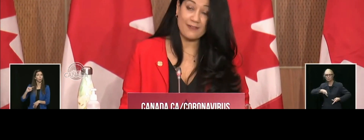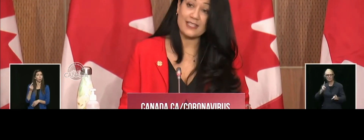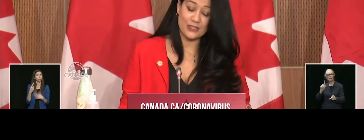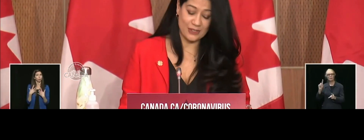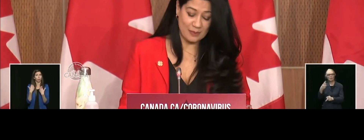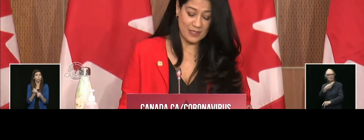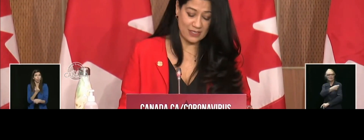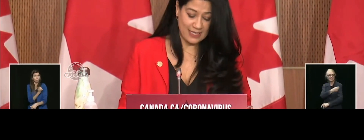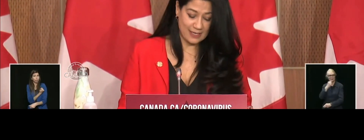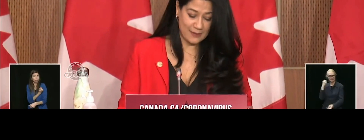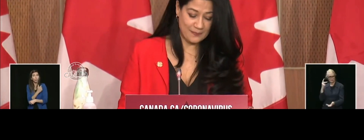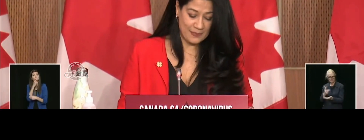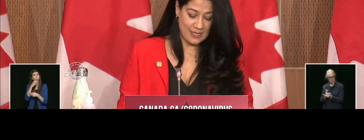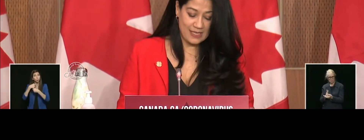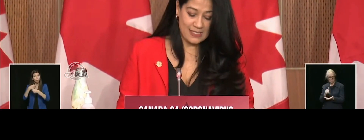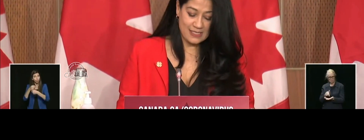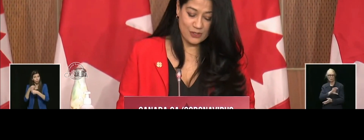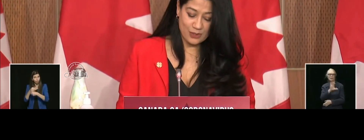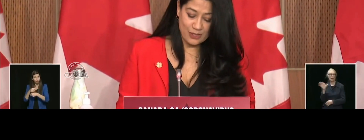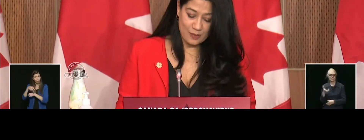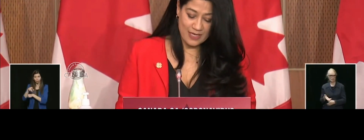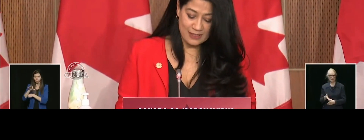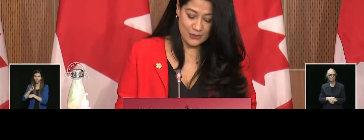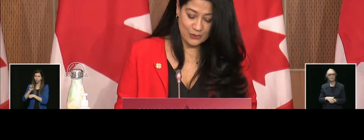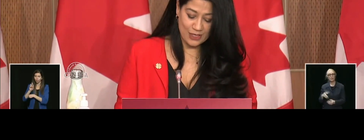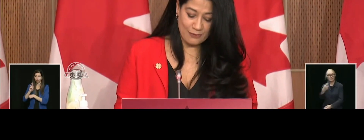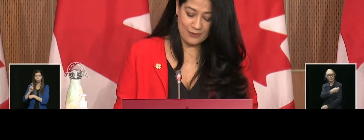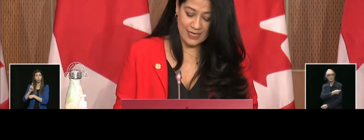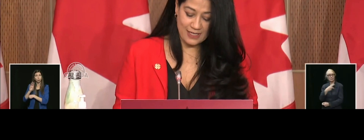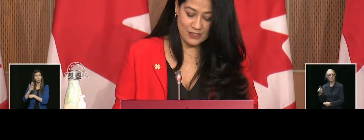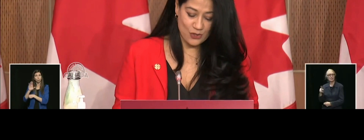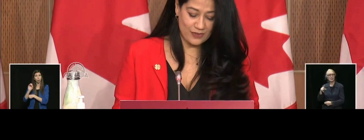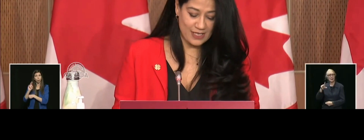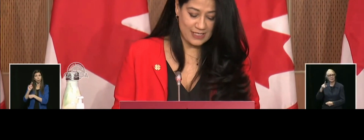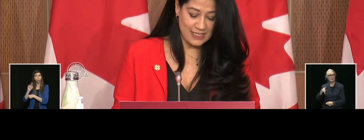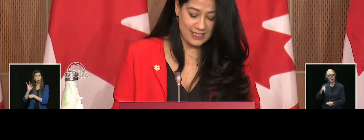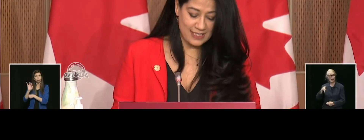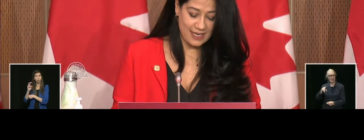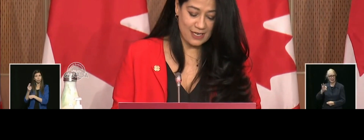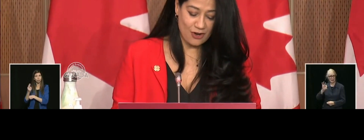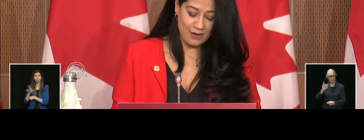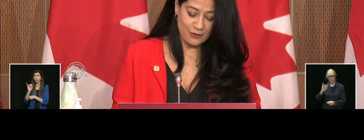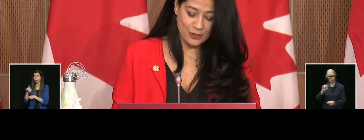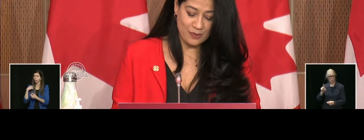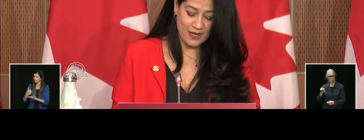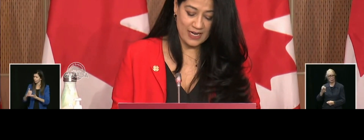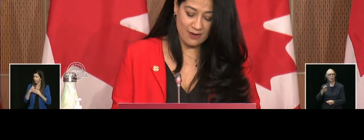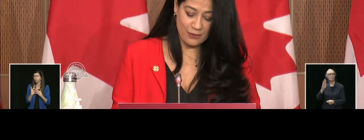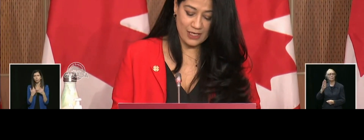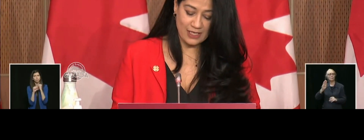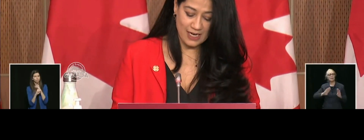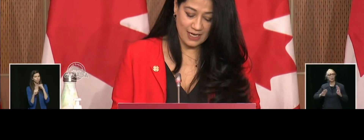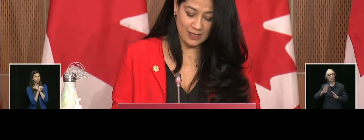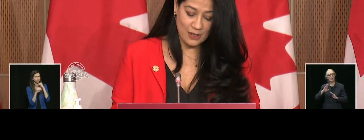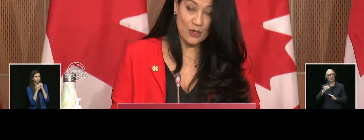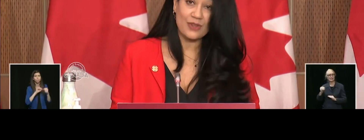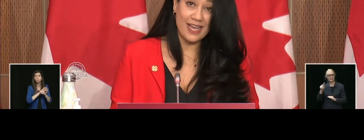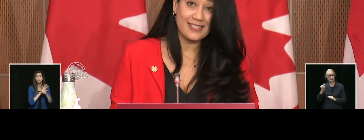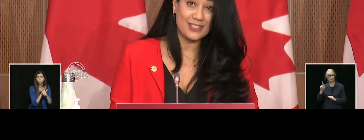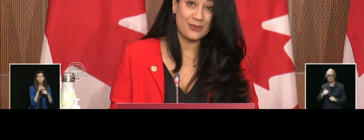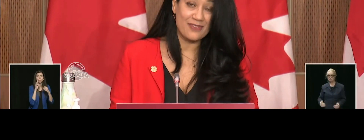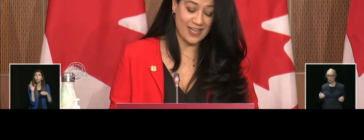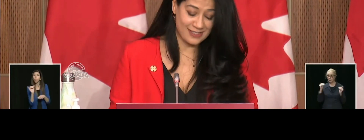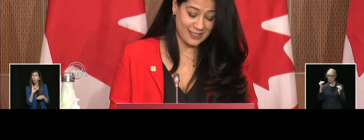manufactured by Pfizer and BioNTech. This is a critical milestone in our fight against COVID-19 and in our efforts to provide every Canadian